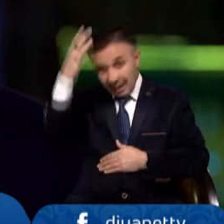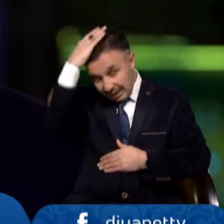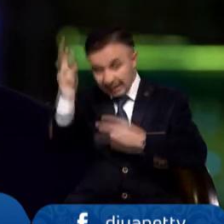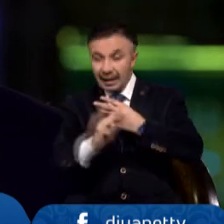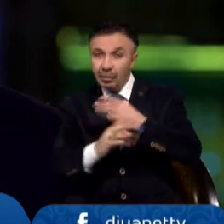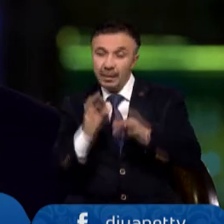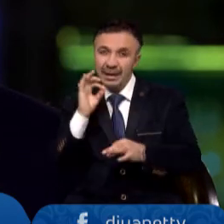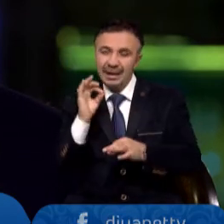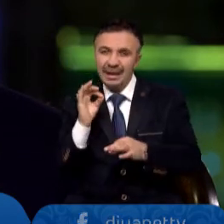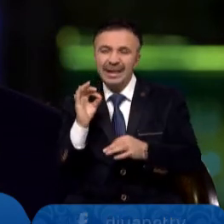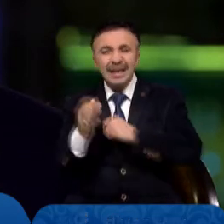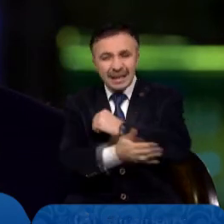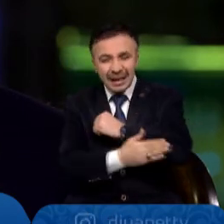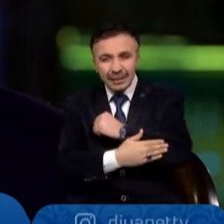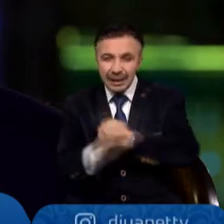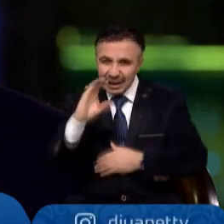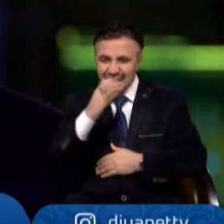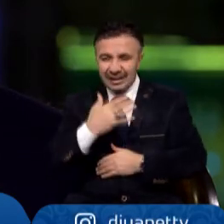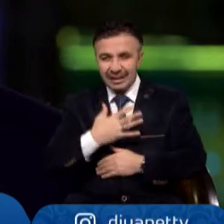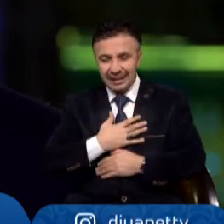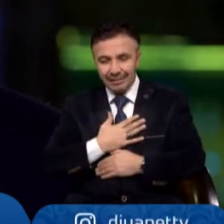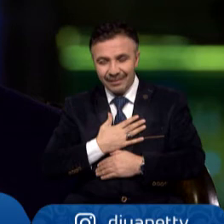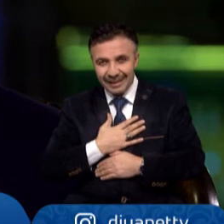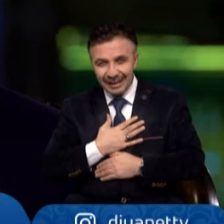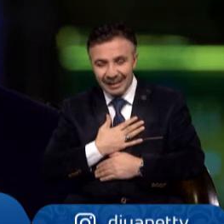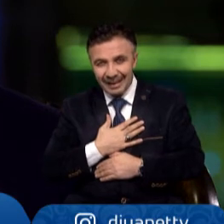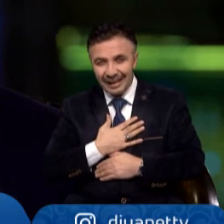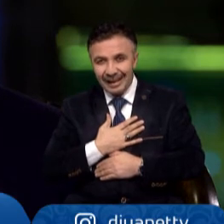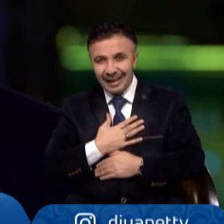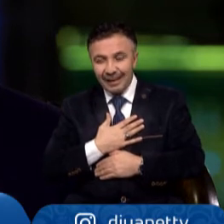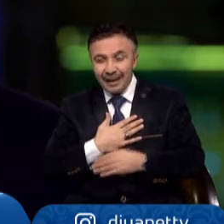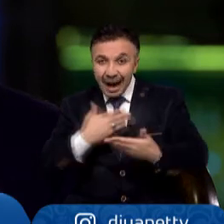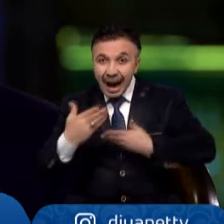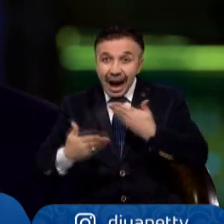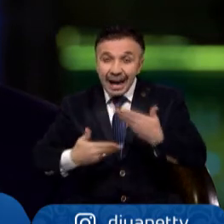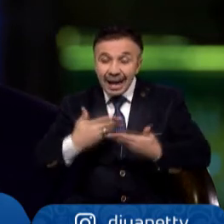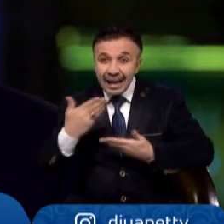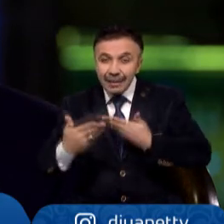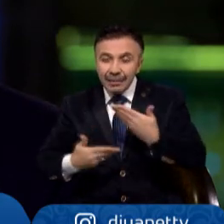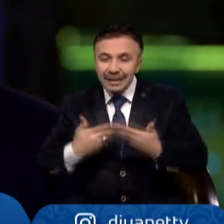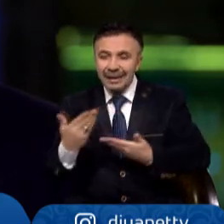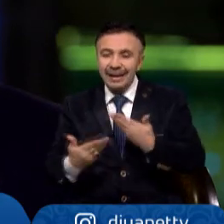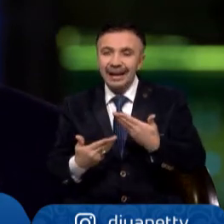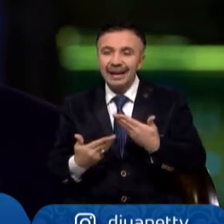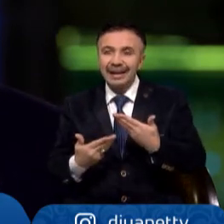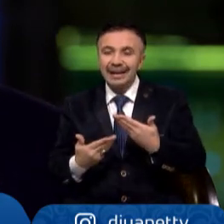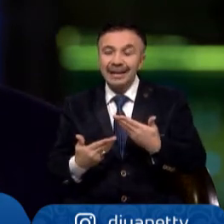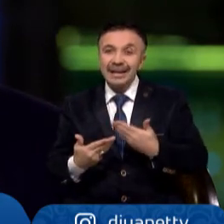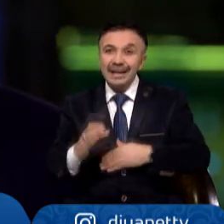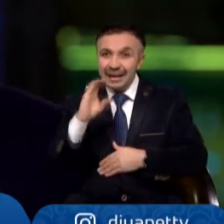Bekir'in ilgilenmesi ile ve Hazreti Ebu Bekir'in bunlara İslam'ı güzel